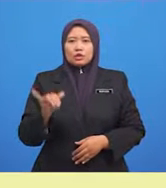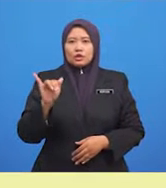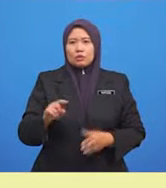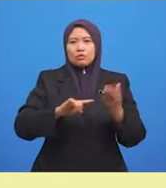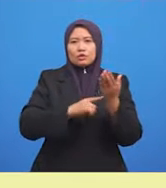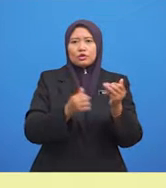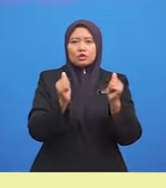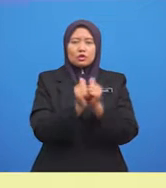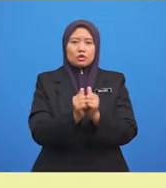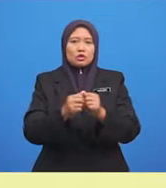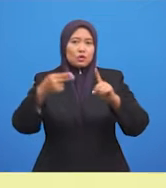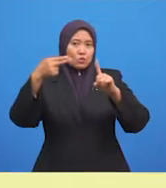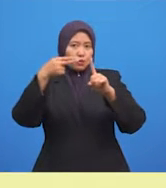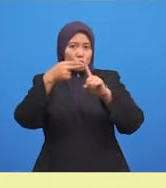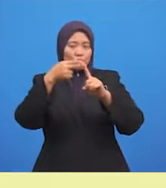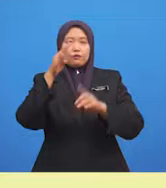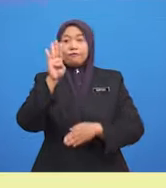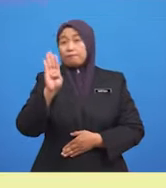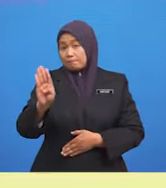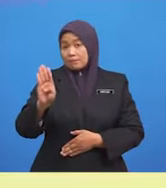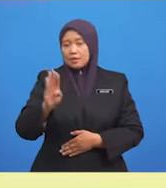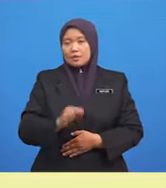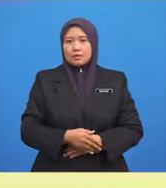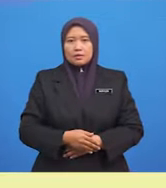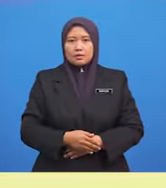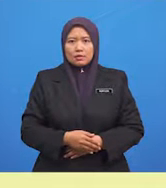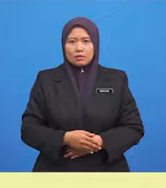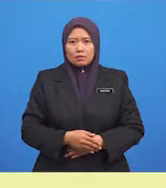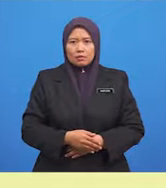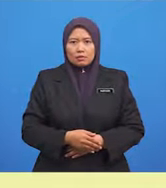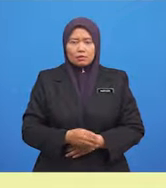Cuba murid-murid namakan hari yang bermula dengan huruf B.